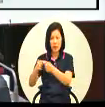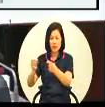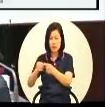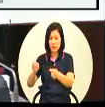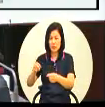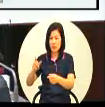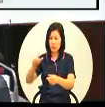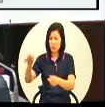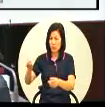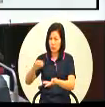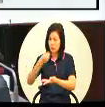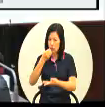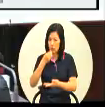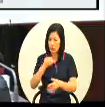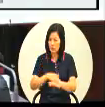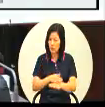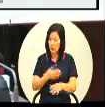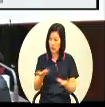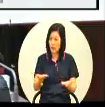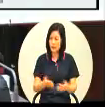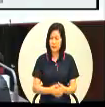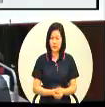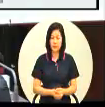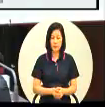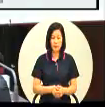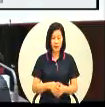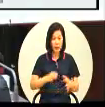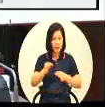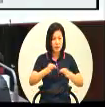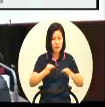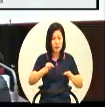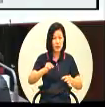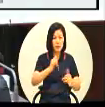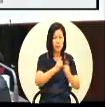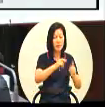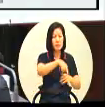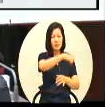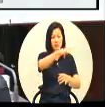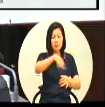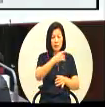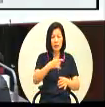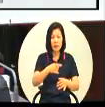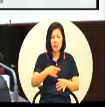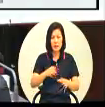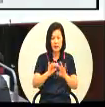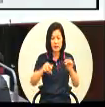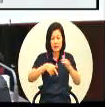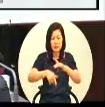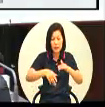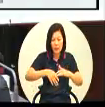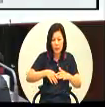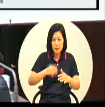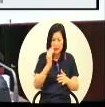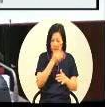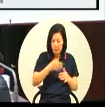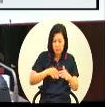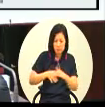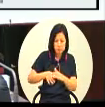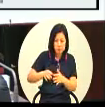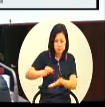席刚刚有特别提到，商人他可以透过很多种方式，甚至可以用地下的管道进行食品的流